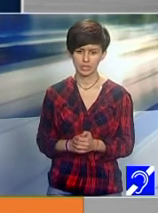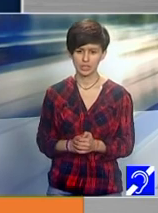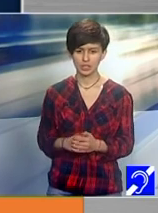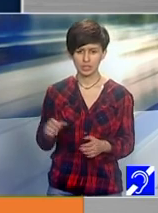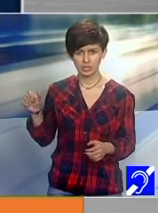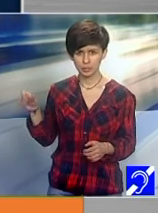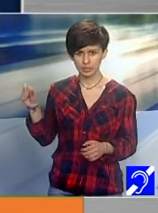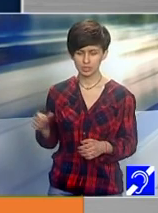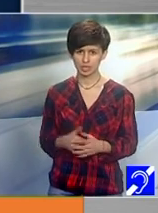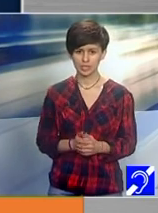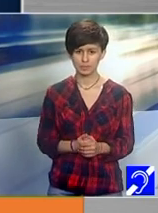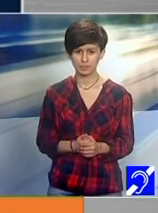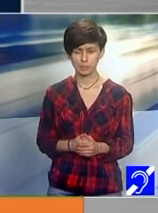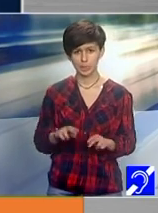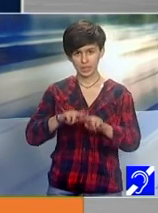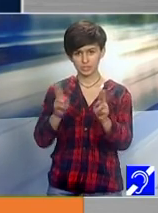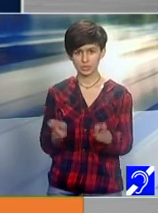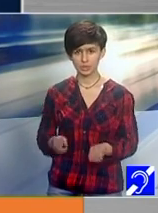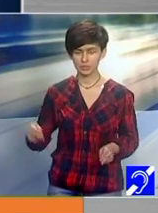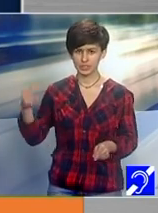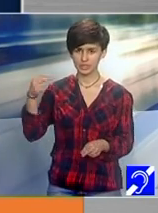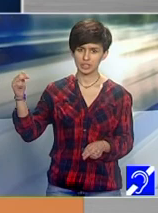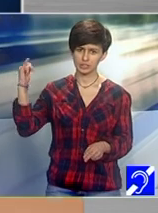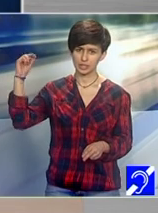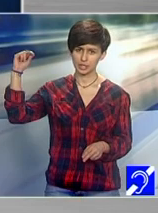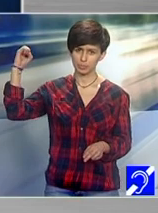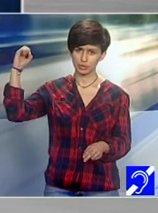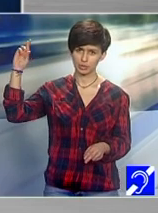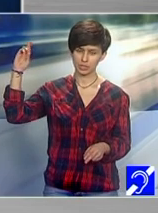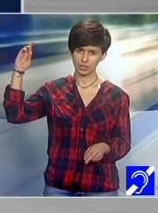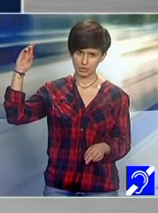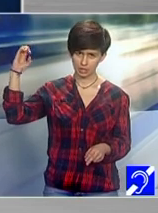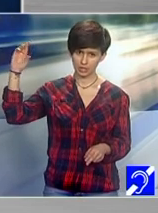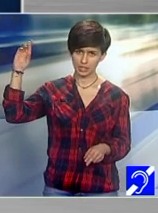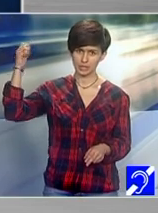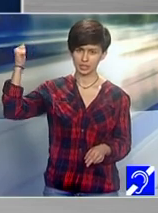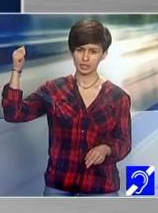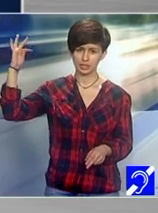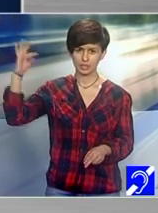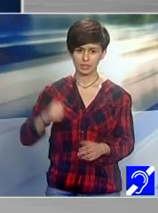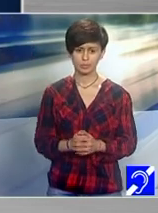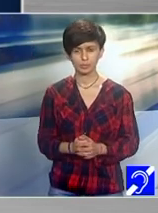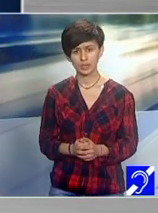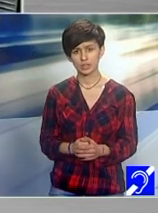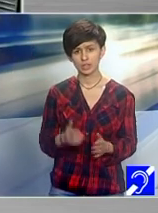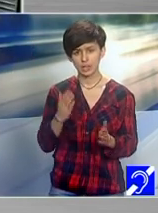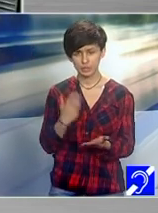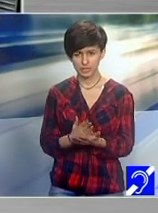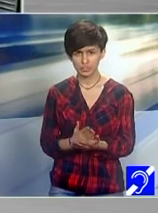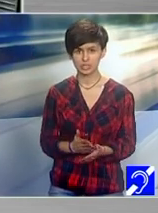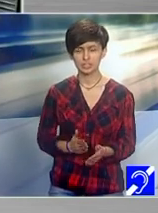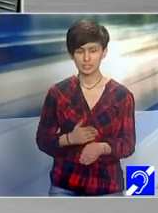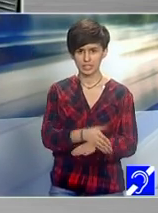Sindicală Hipocrat, care este mai mare deoarece are și medici și asistenți, am decis să intrăm în grevă japoneză, deoarece am avut discuții cu Ministerul